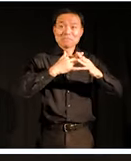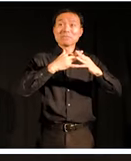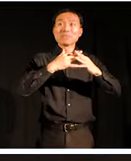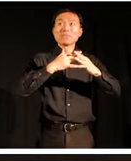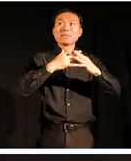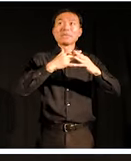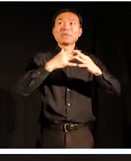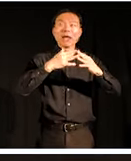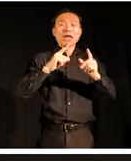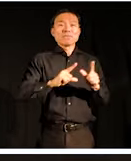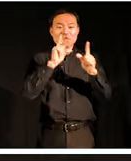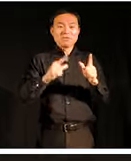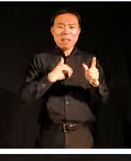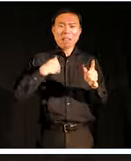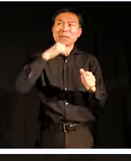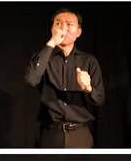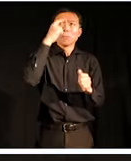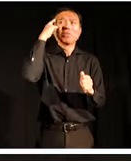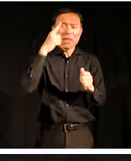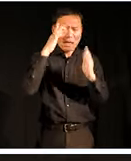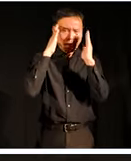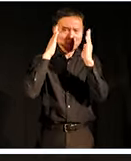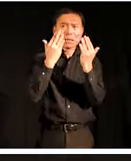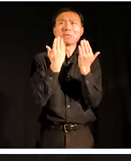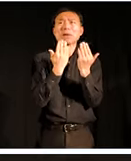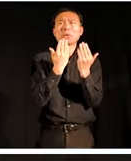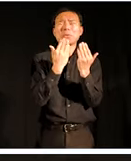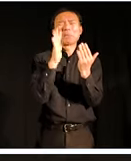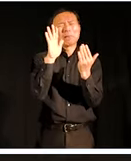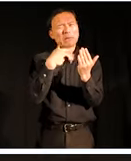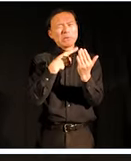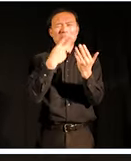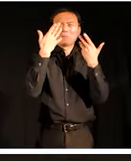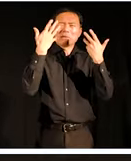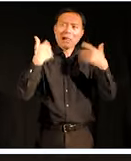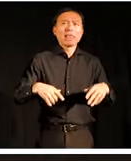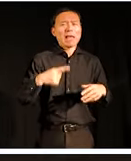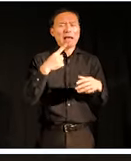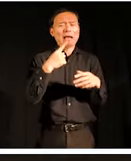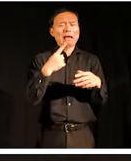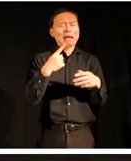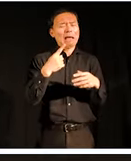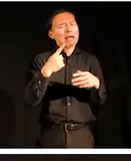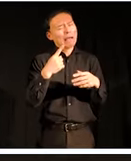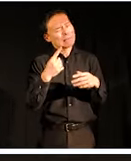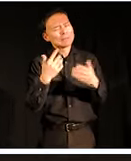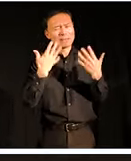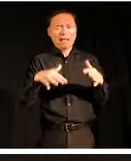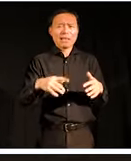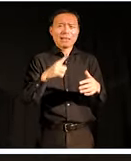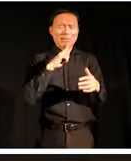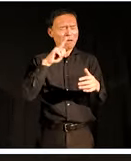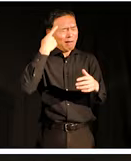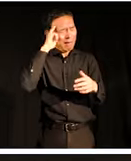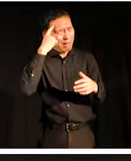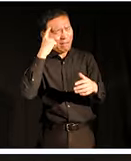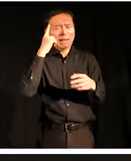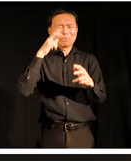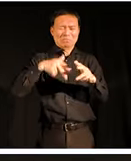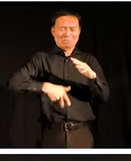かねそれで頑張っていたんですけどももう疲れちゃってね疲れちゃってていうかねもう考すぎて